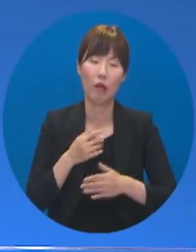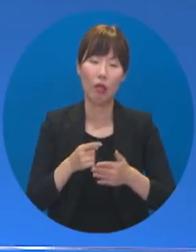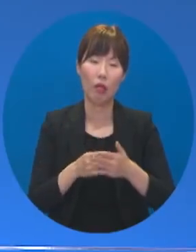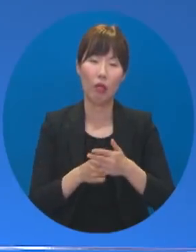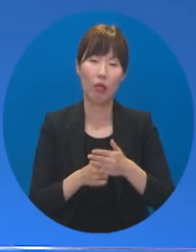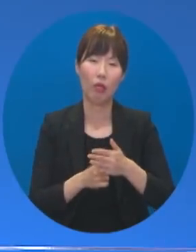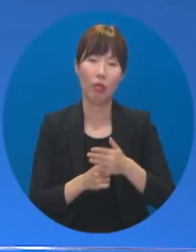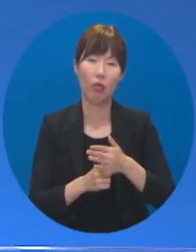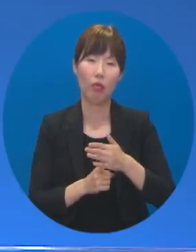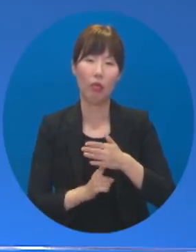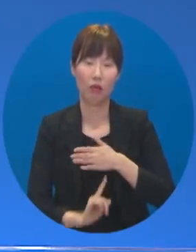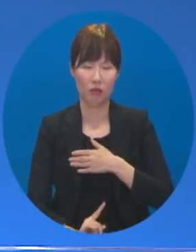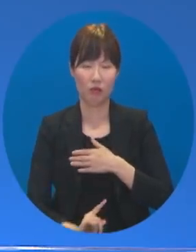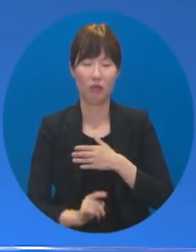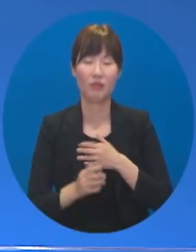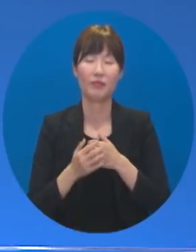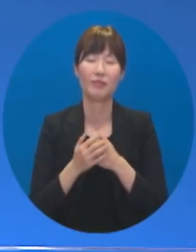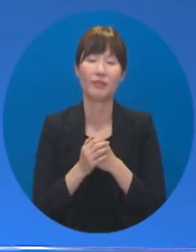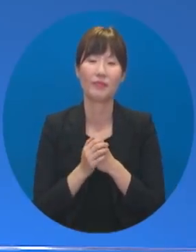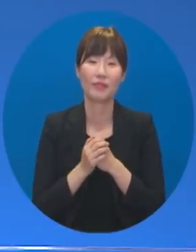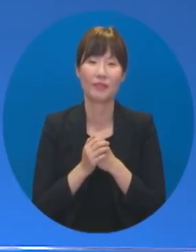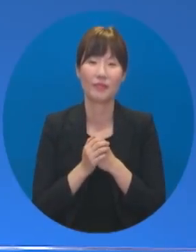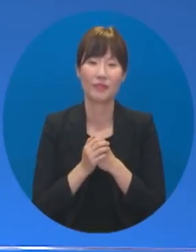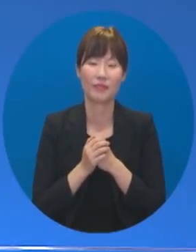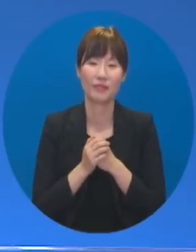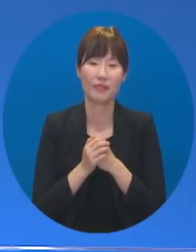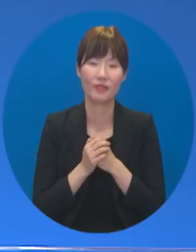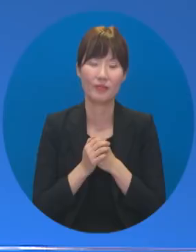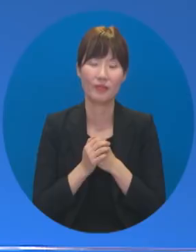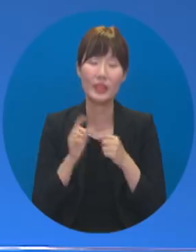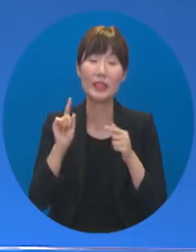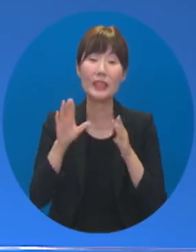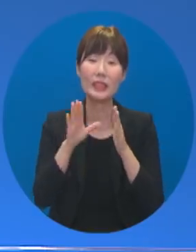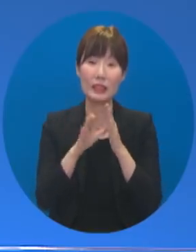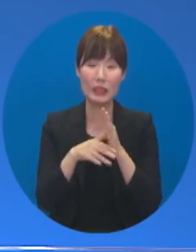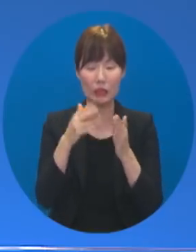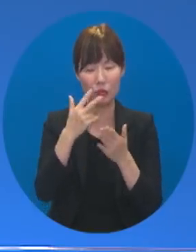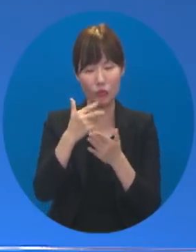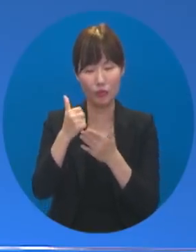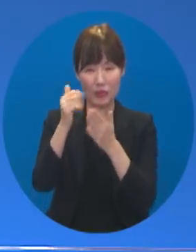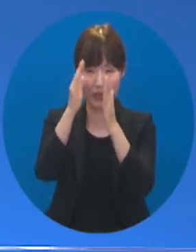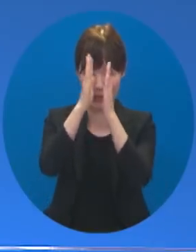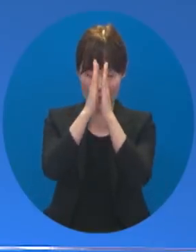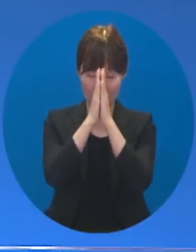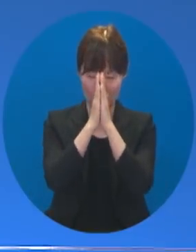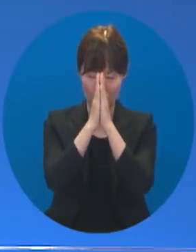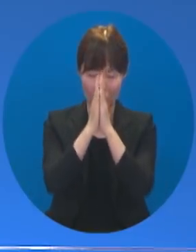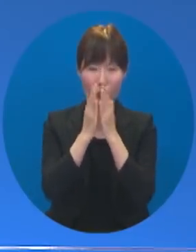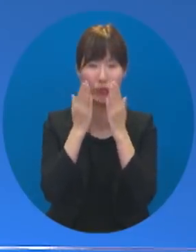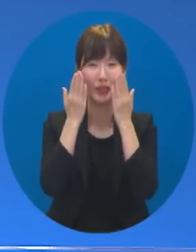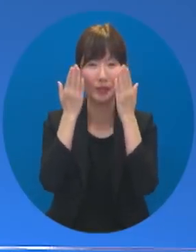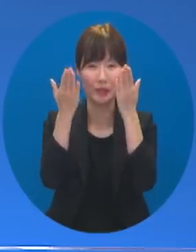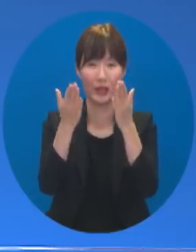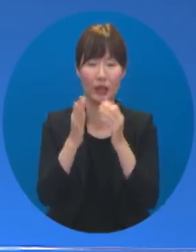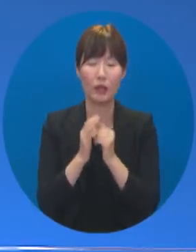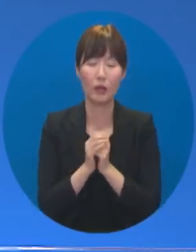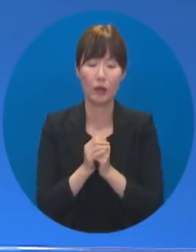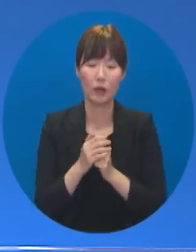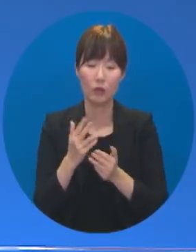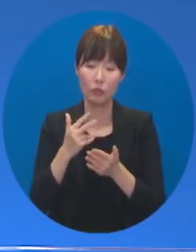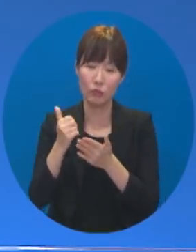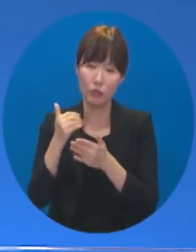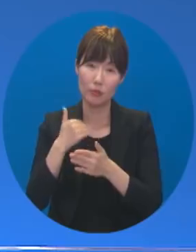그럴 때는 저도 주님께 기도를 드려요. 주님 제가 뭘 하고 있습니까? 제가 왜 이러고